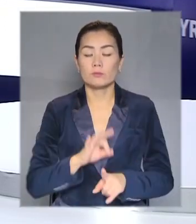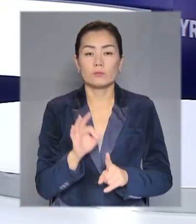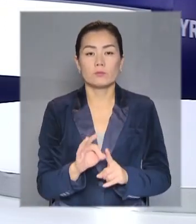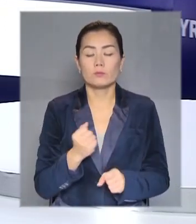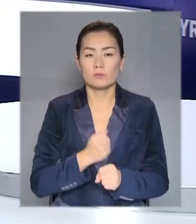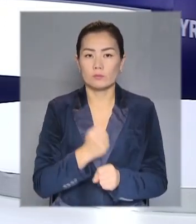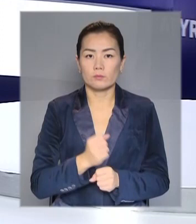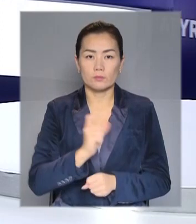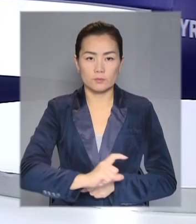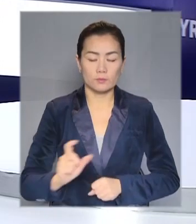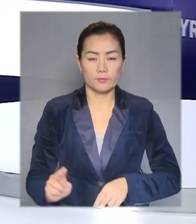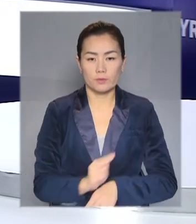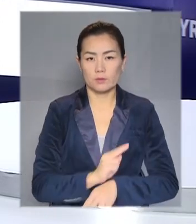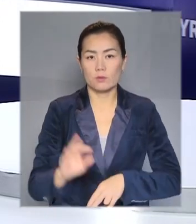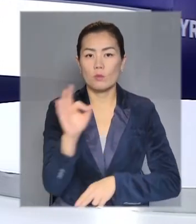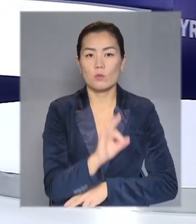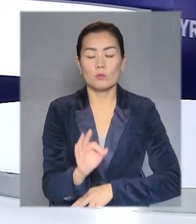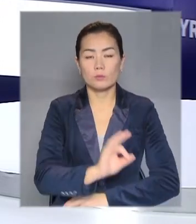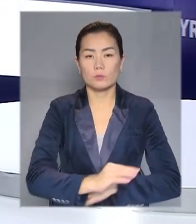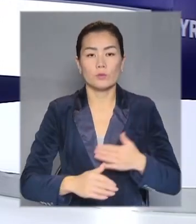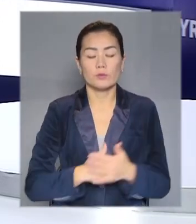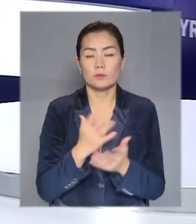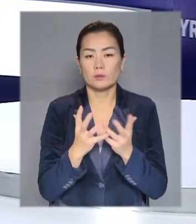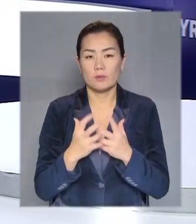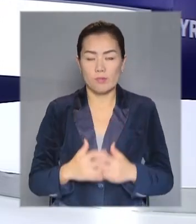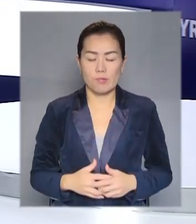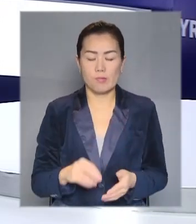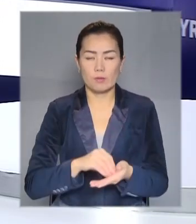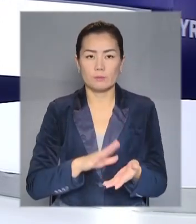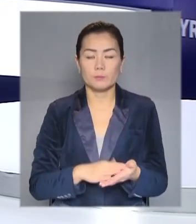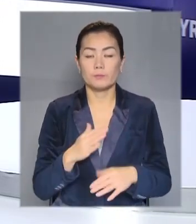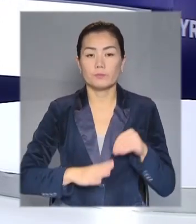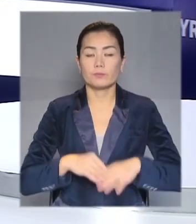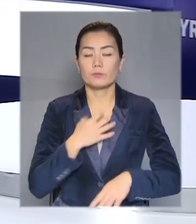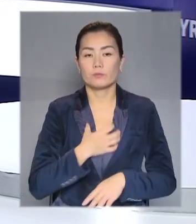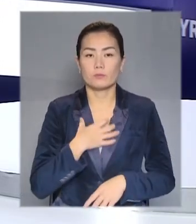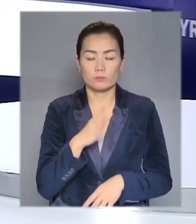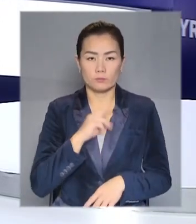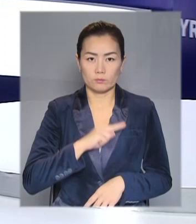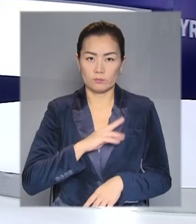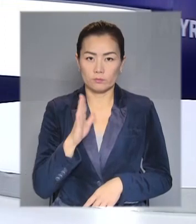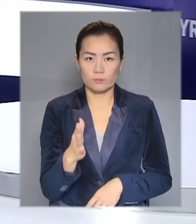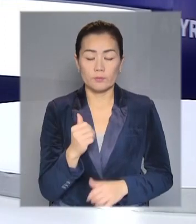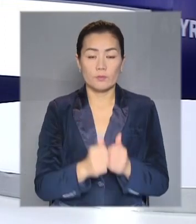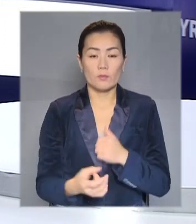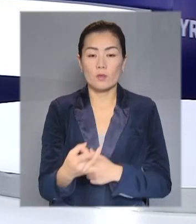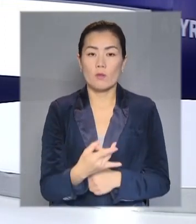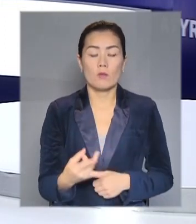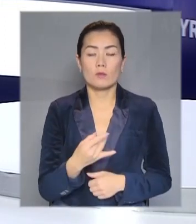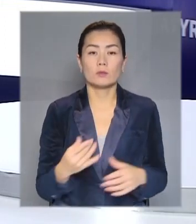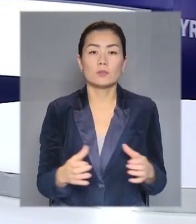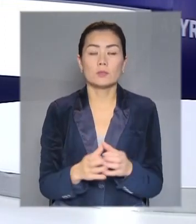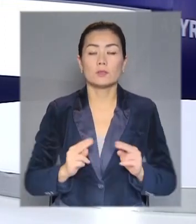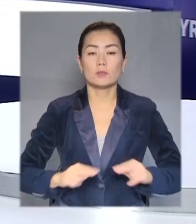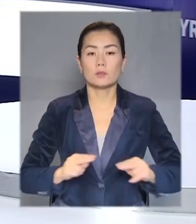мақсаты шығармашылық адамын тәрбиелеу процесін жаңа технологиямен интеграциялаудың маңыздылығын түсіндіру. Әр ауданнан келген